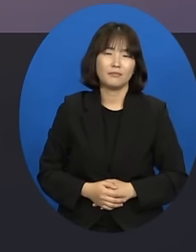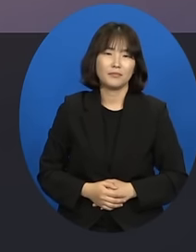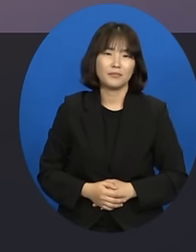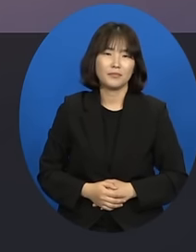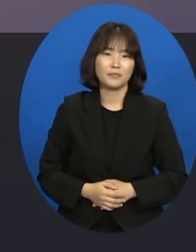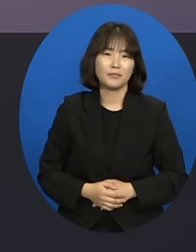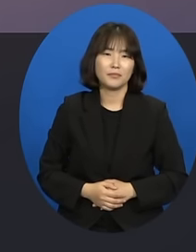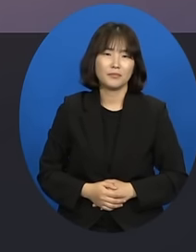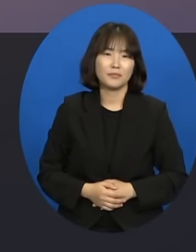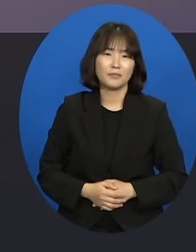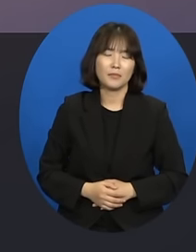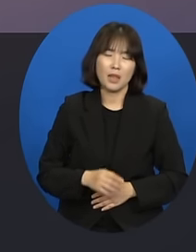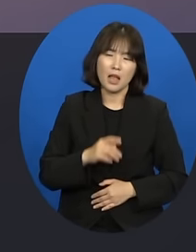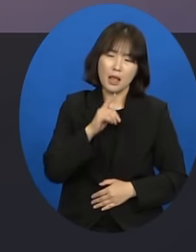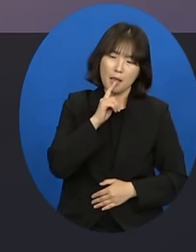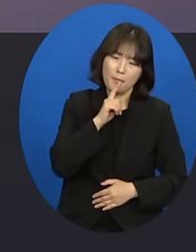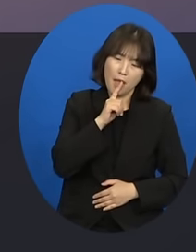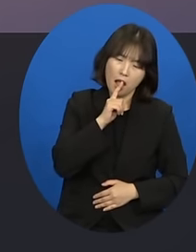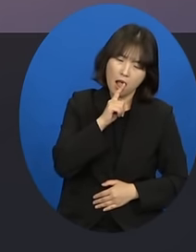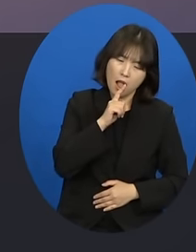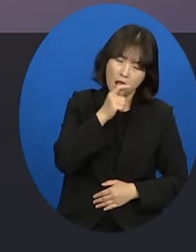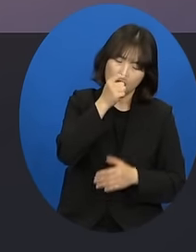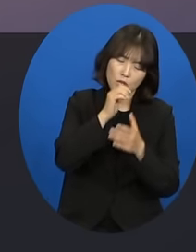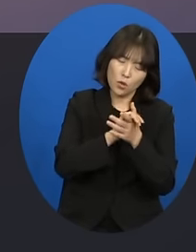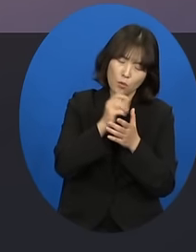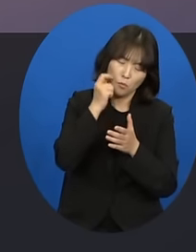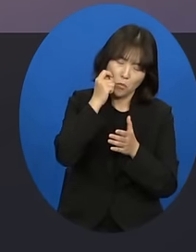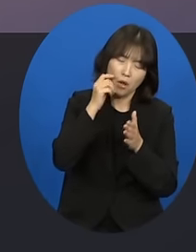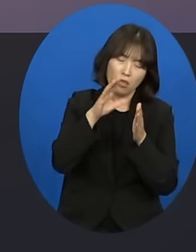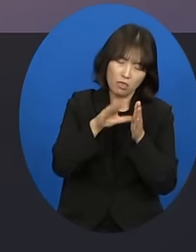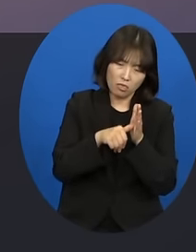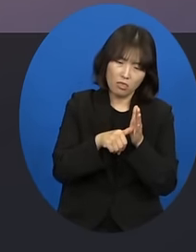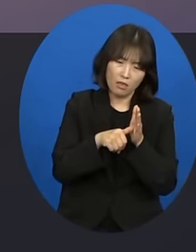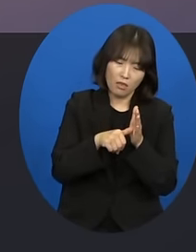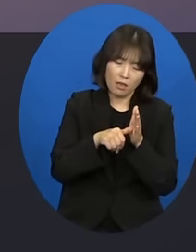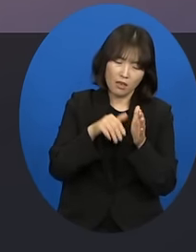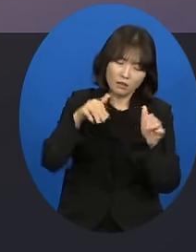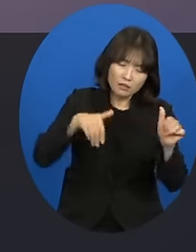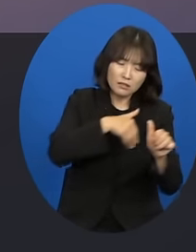말로 기도하지 못할 정도일 때가 꽤 살다 보면 꽤 있잖아요, 여러분.